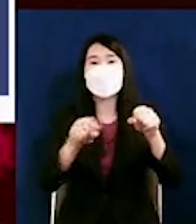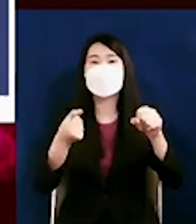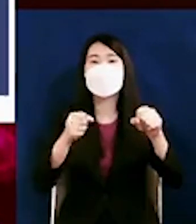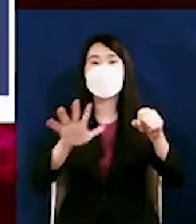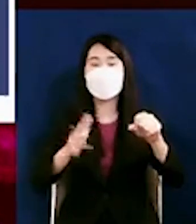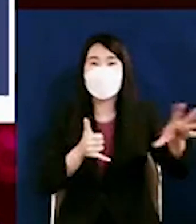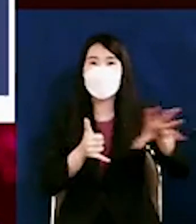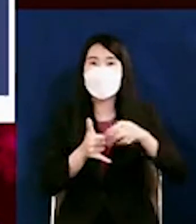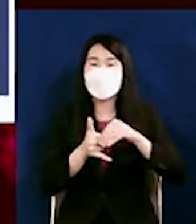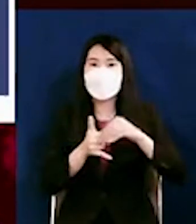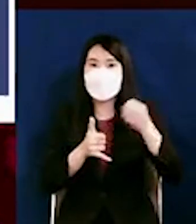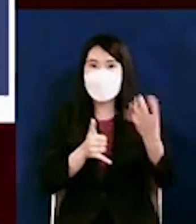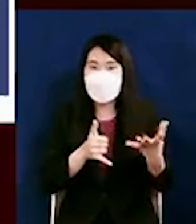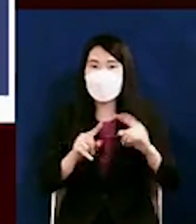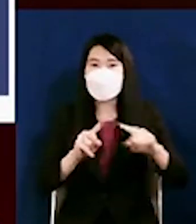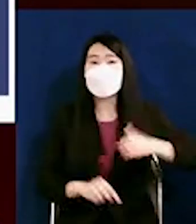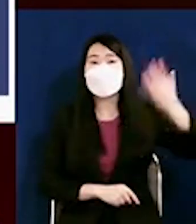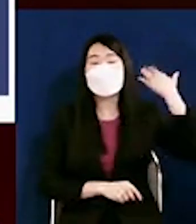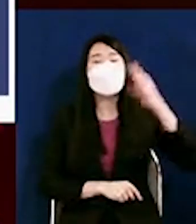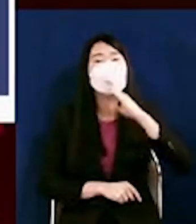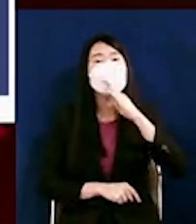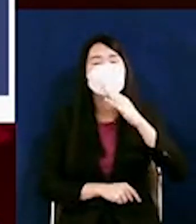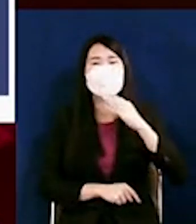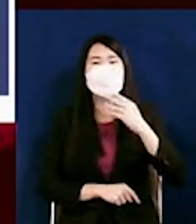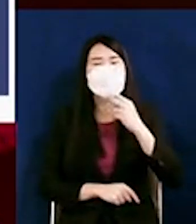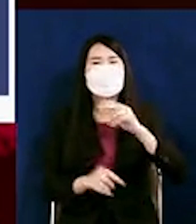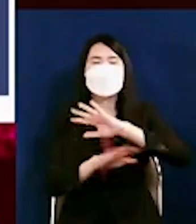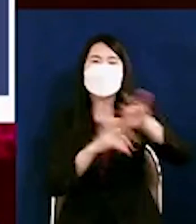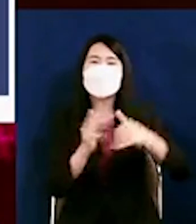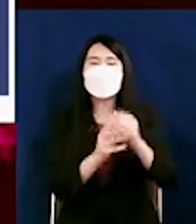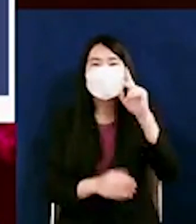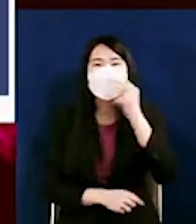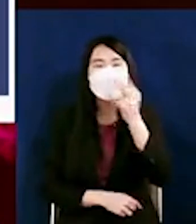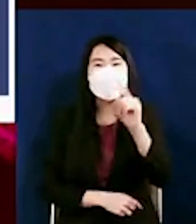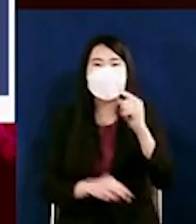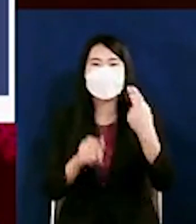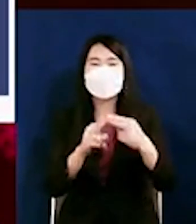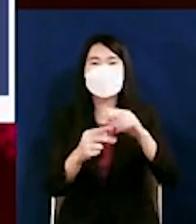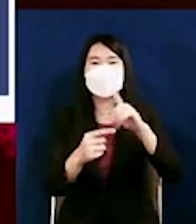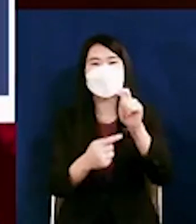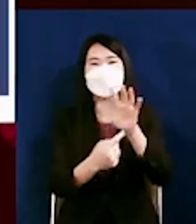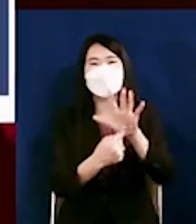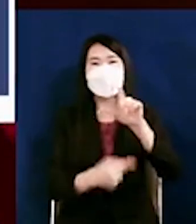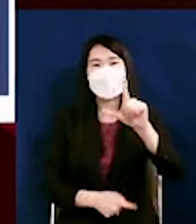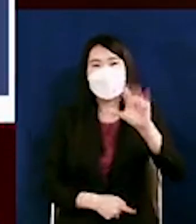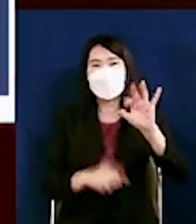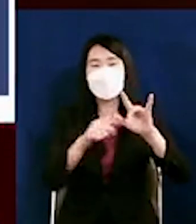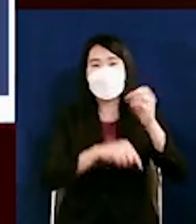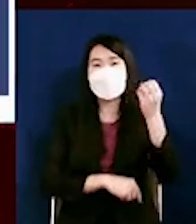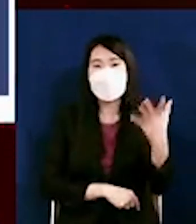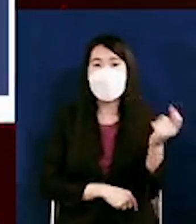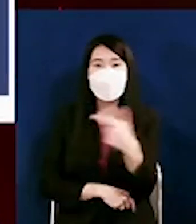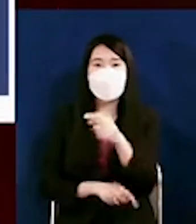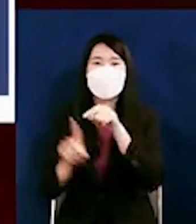10-15% นะไม่มากนะครับถ้าเราเคยไปเทียบอันก่อนๆเนี่ยเราจะเห็นว่าอัลฟาเนี่ยมากกว่า G เขตเนี่ยประมาณ